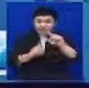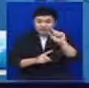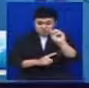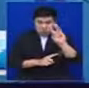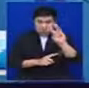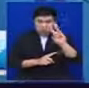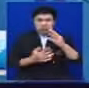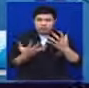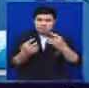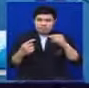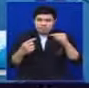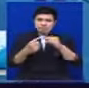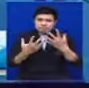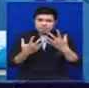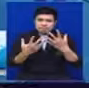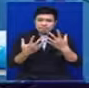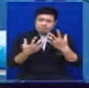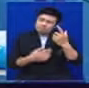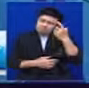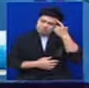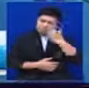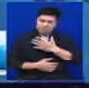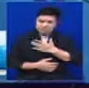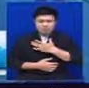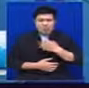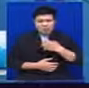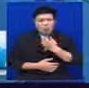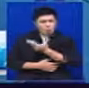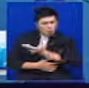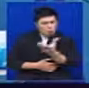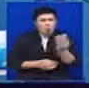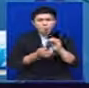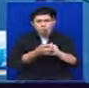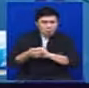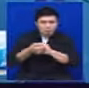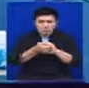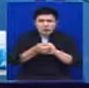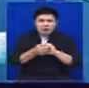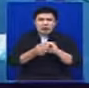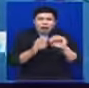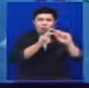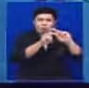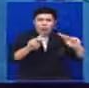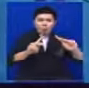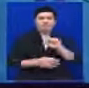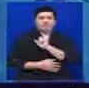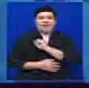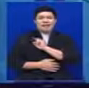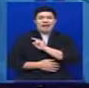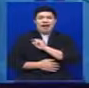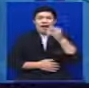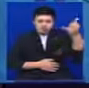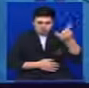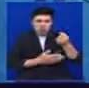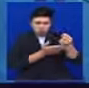ะครับแล้วก็เราอาจจะต้องขอความร่วมมือจากทางกรมการศาสนานะครับเข้ามาช่วย